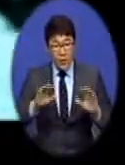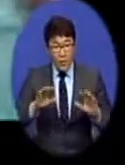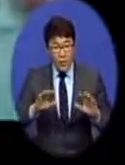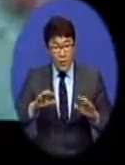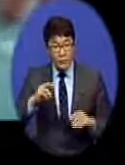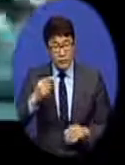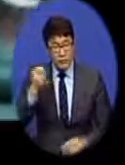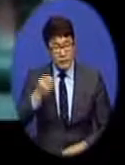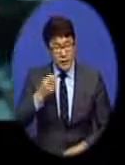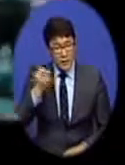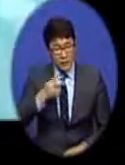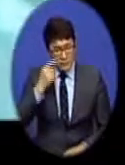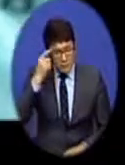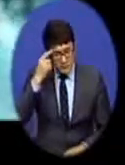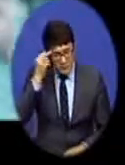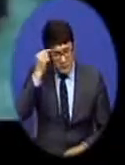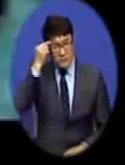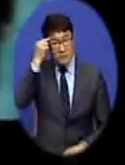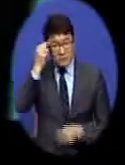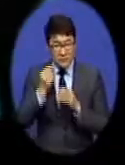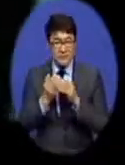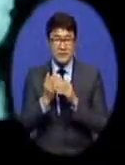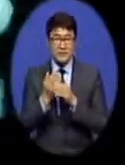오늘도 자꾸 생각나